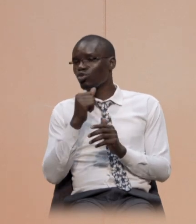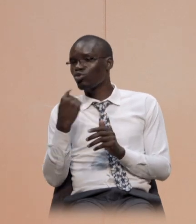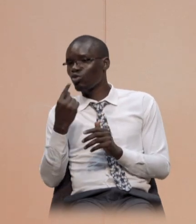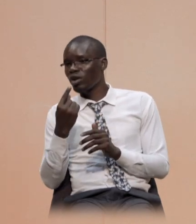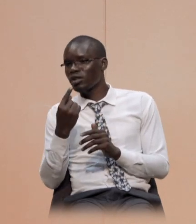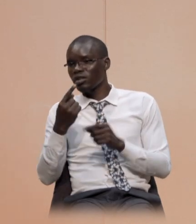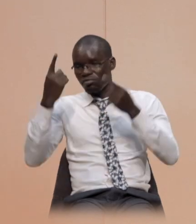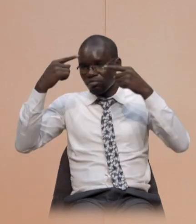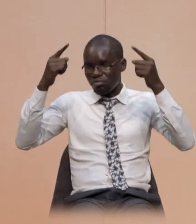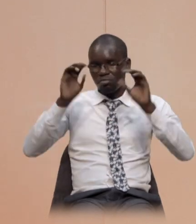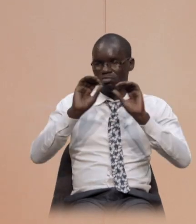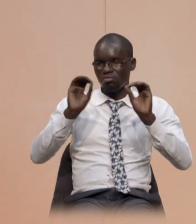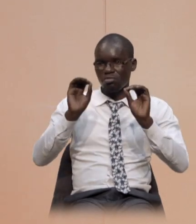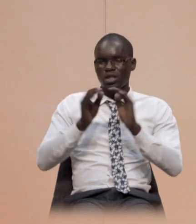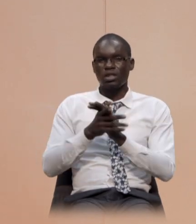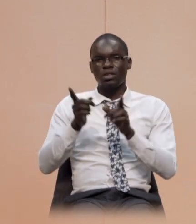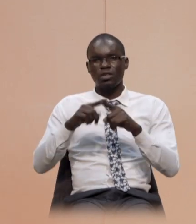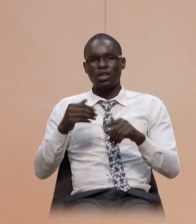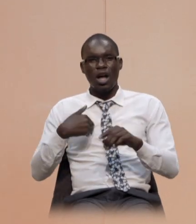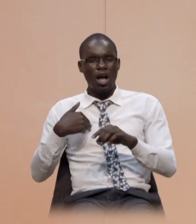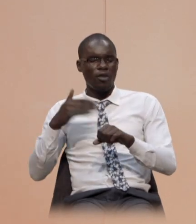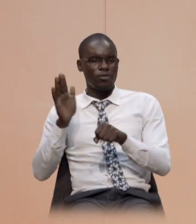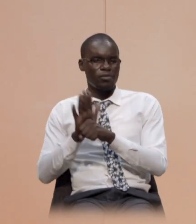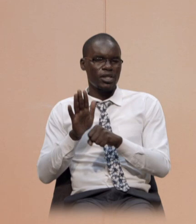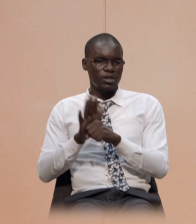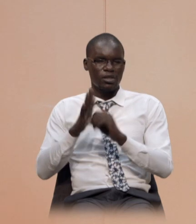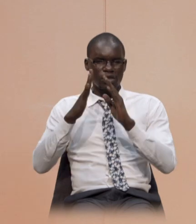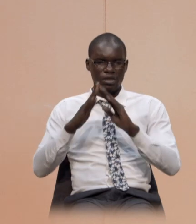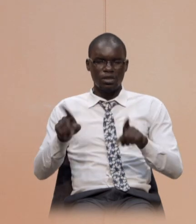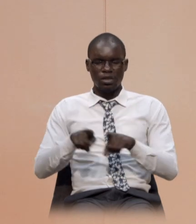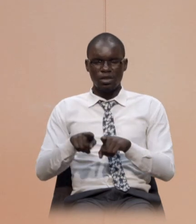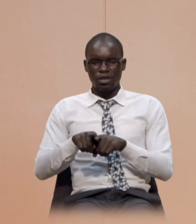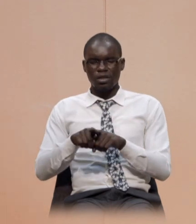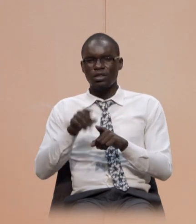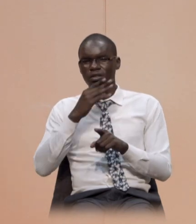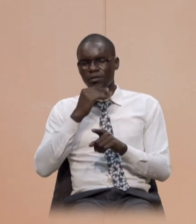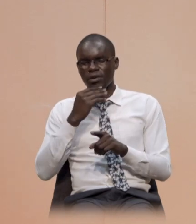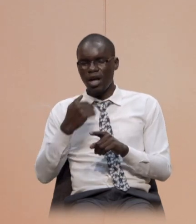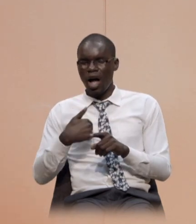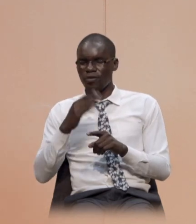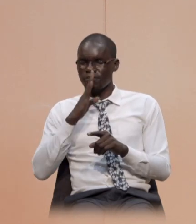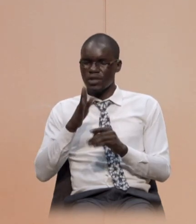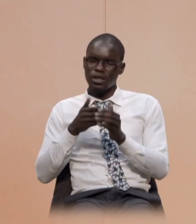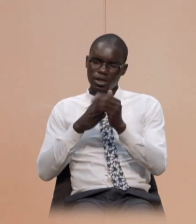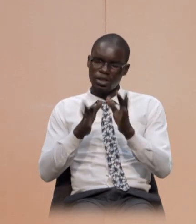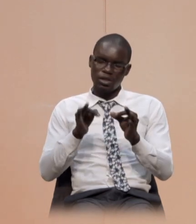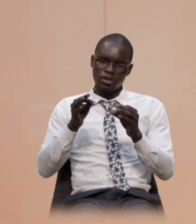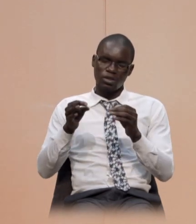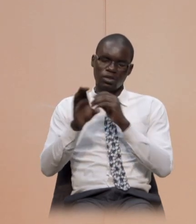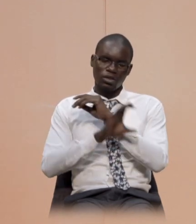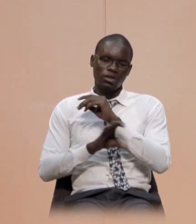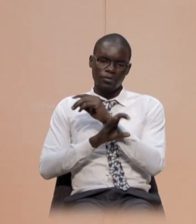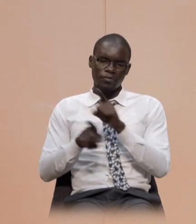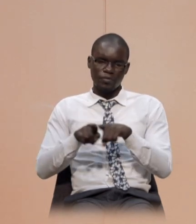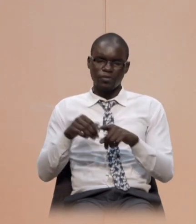kufaulu. Kuna nyumba nyingi, kuna waume wengi, wamekuwa viongozi ya inji, wamekuwa watu successful